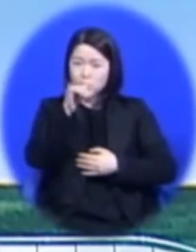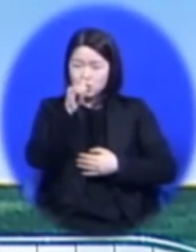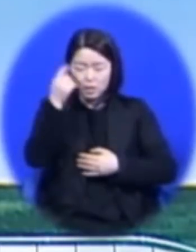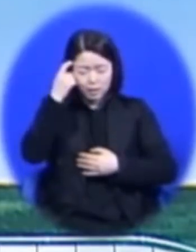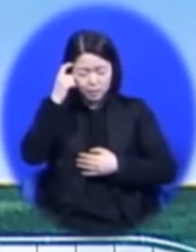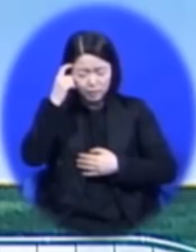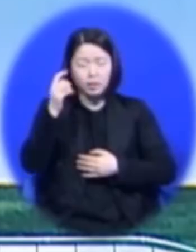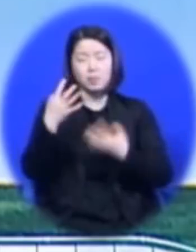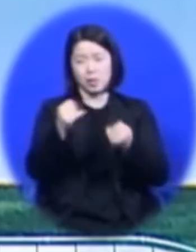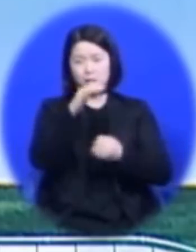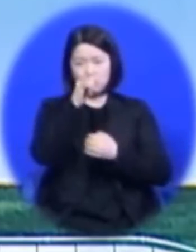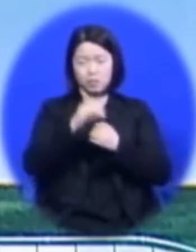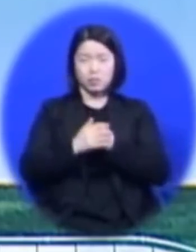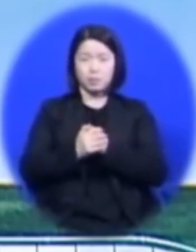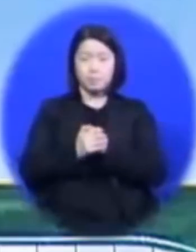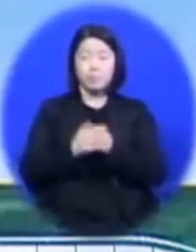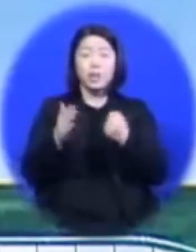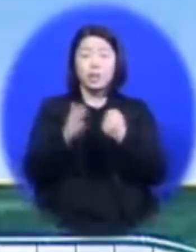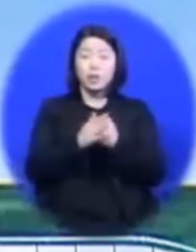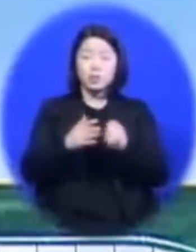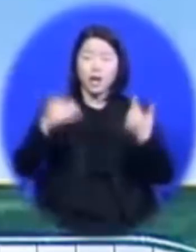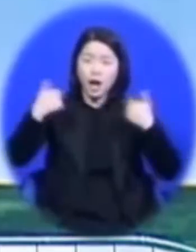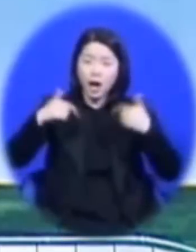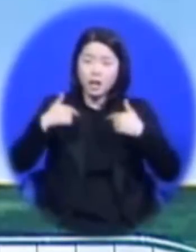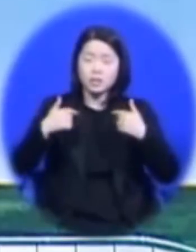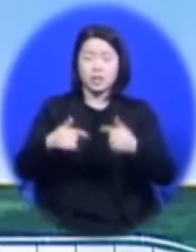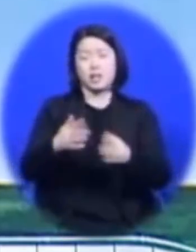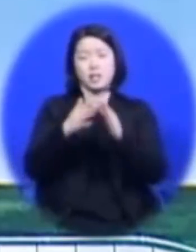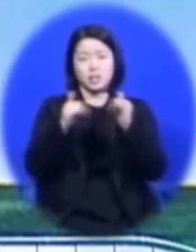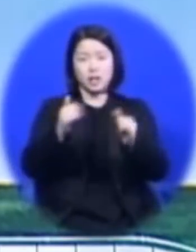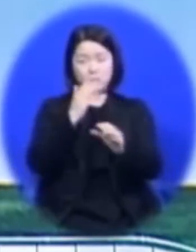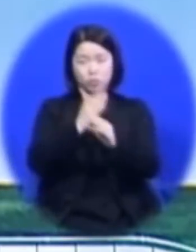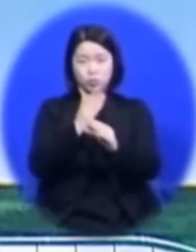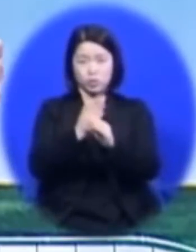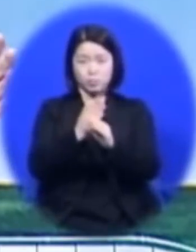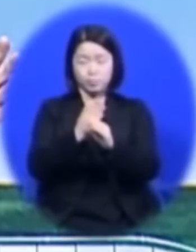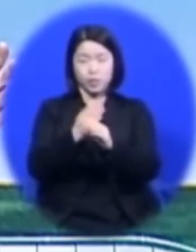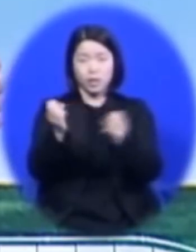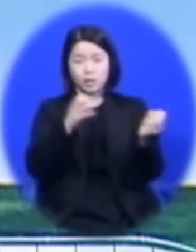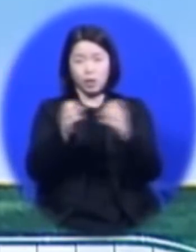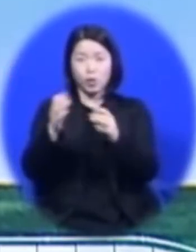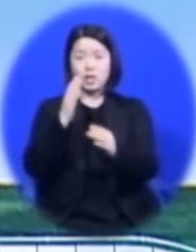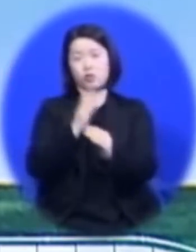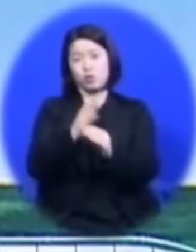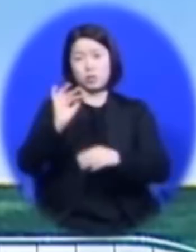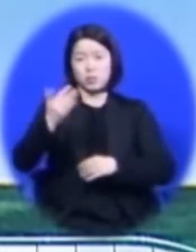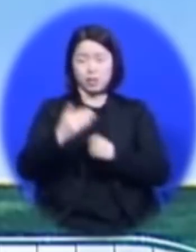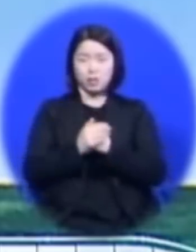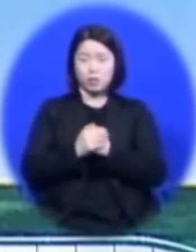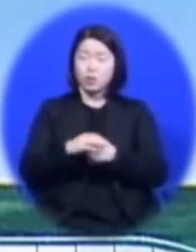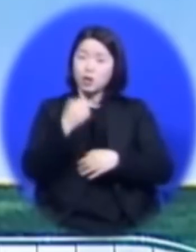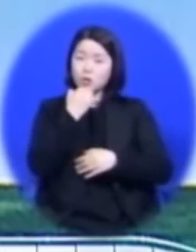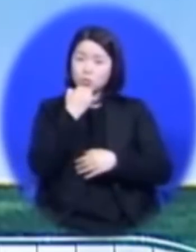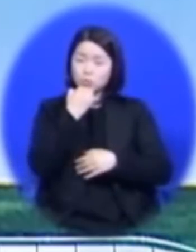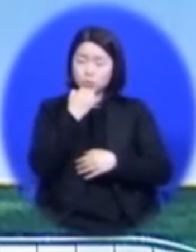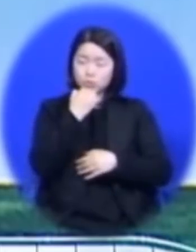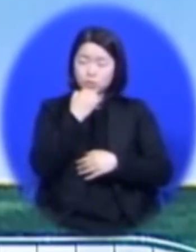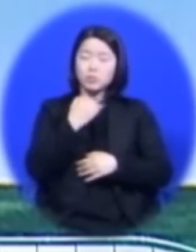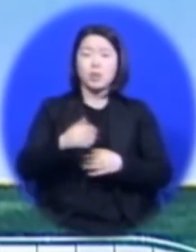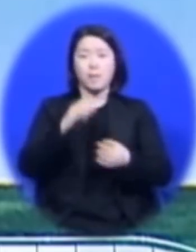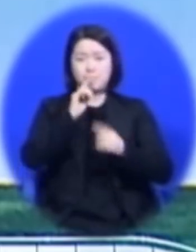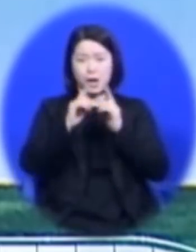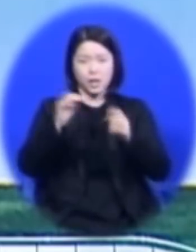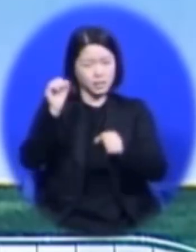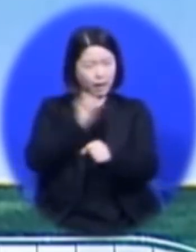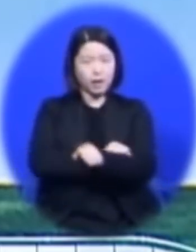생각만 했어 그러다 보니까 언제나 사람들의 중심이 대화에 중심이 됐어요 우수 말을 잘해요